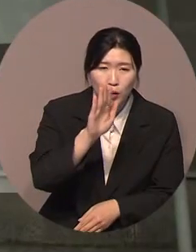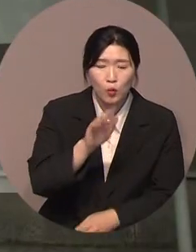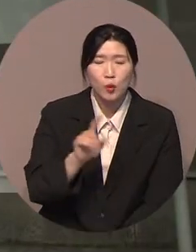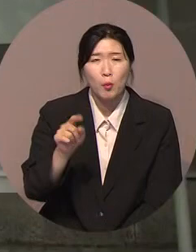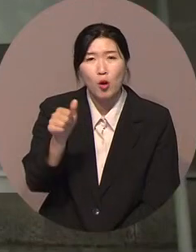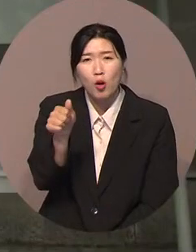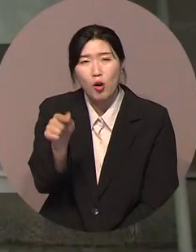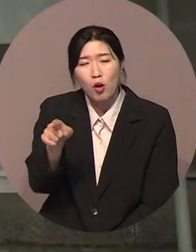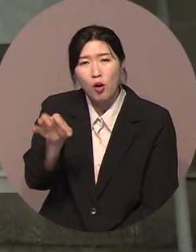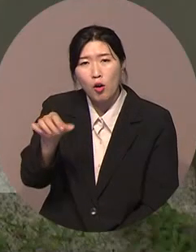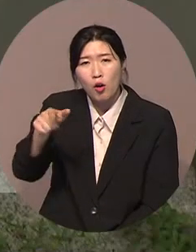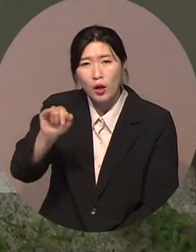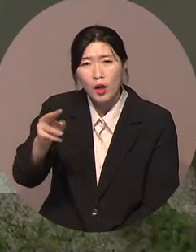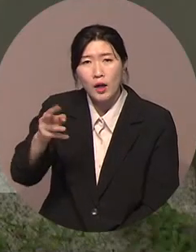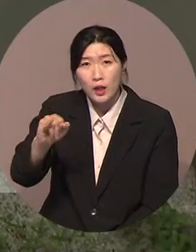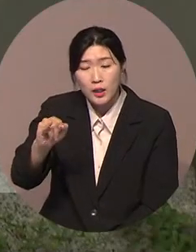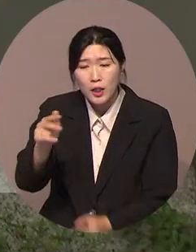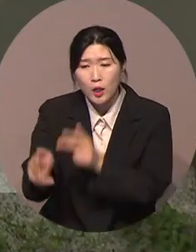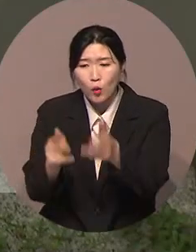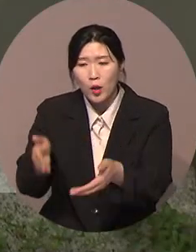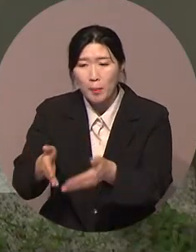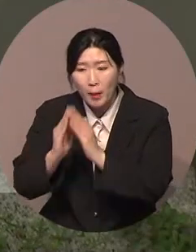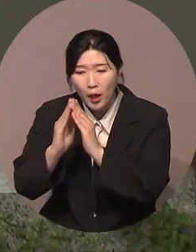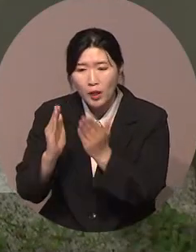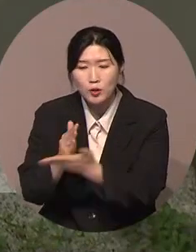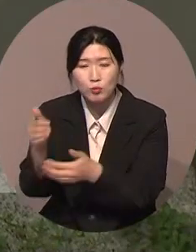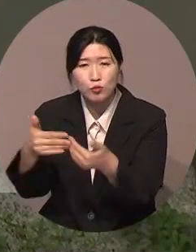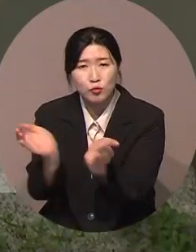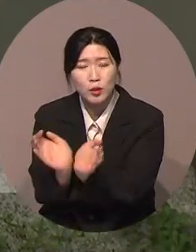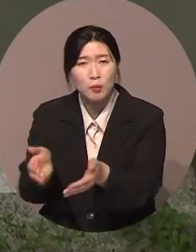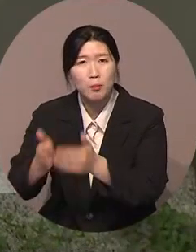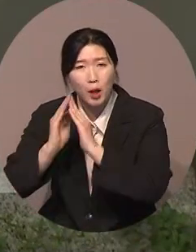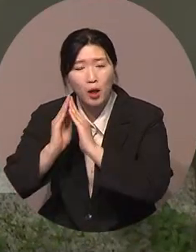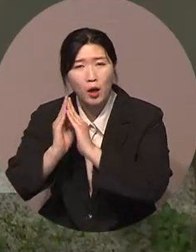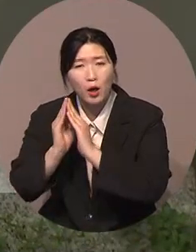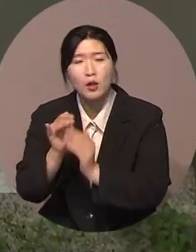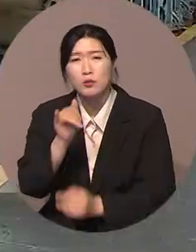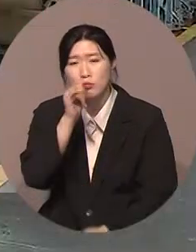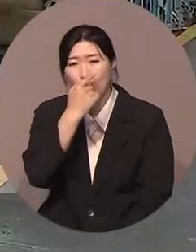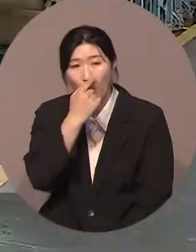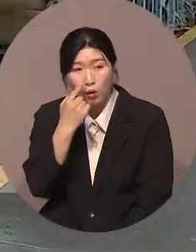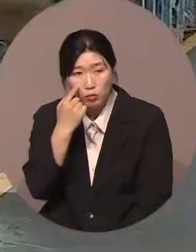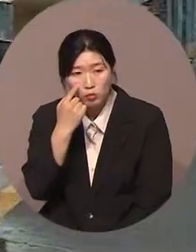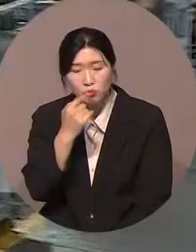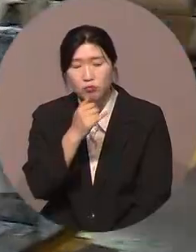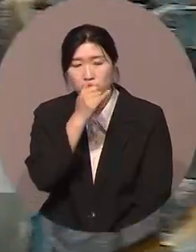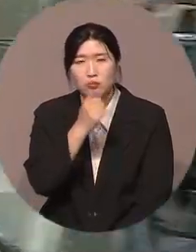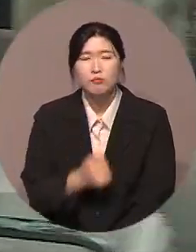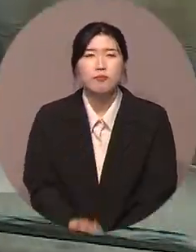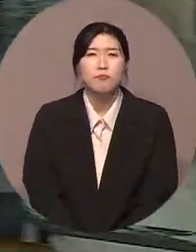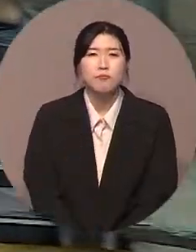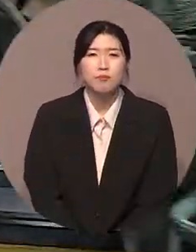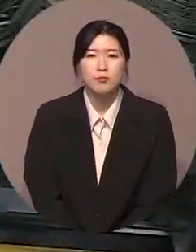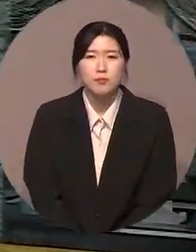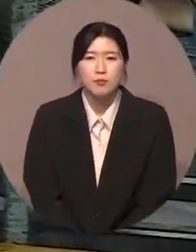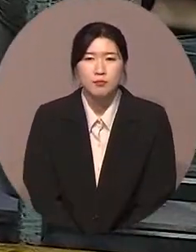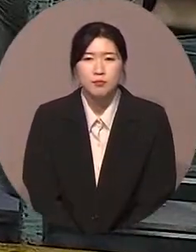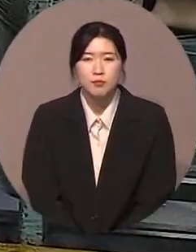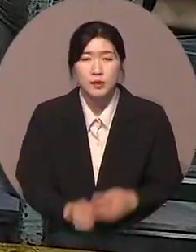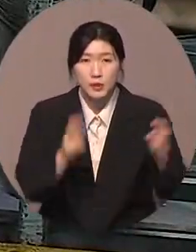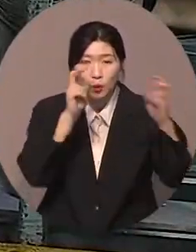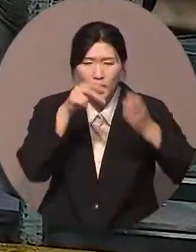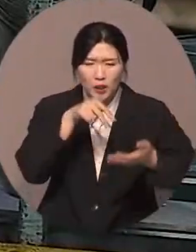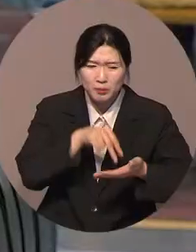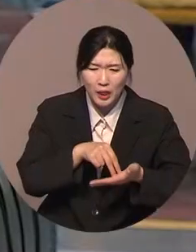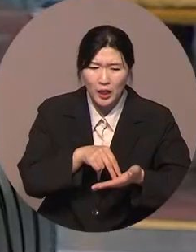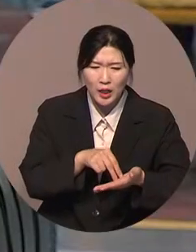구성된 전담팀까지 꾸려 헝가리 공장 증설을 계획하는 것이 대전 MBC 취재로 확인됐습니다. 한타 측은